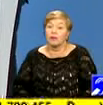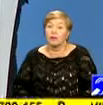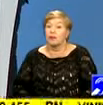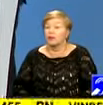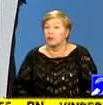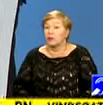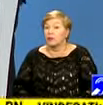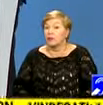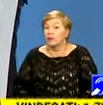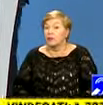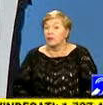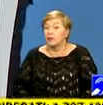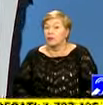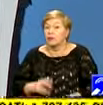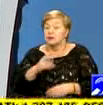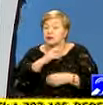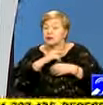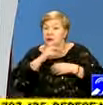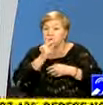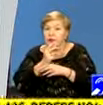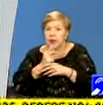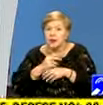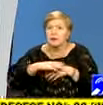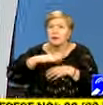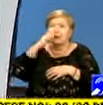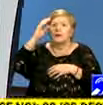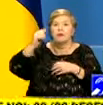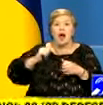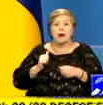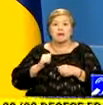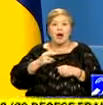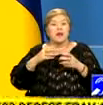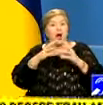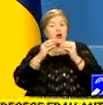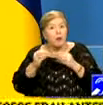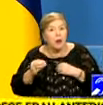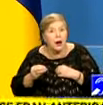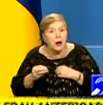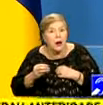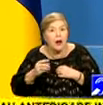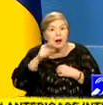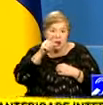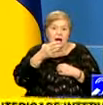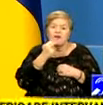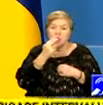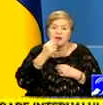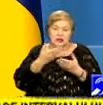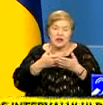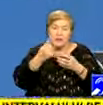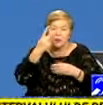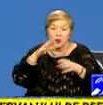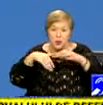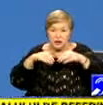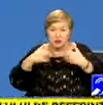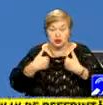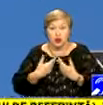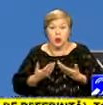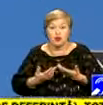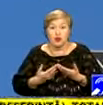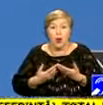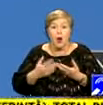al statului major al armatei române și ne-ați reprezentat în multiple întâlniri ale NATO, chiar și la Săgnu.